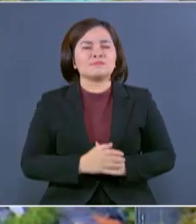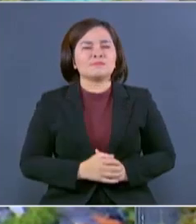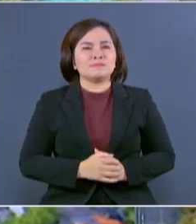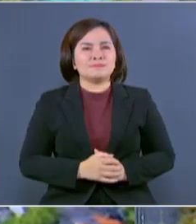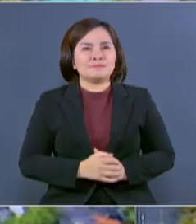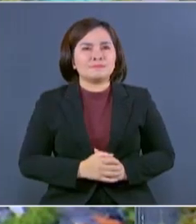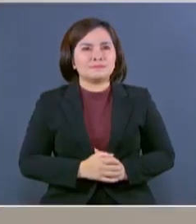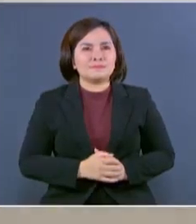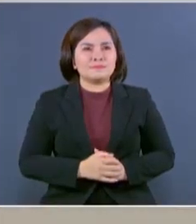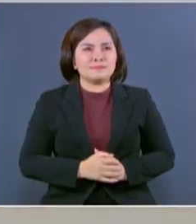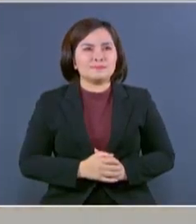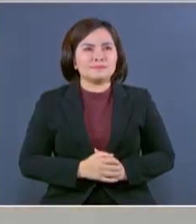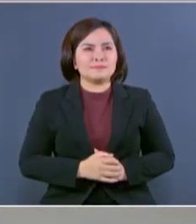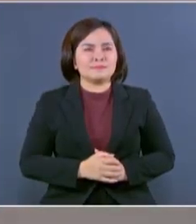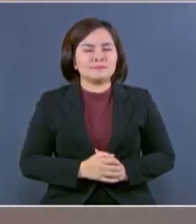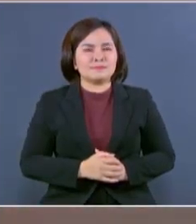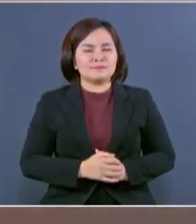ยครับ